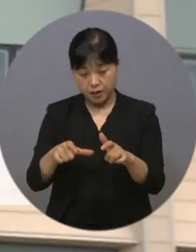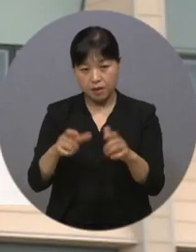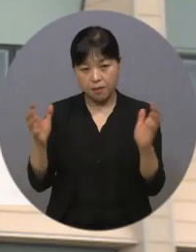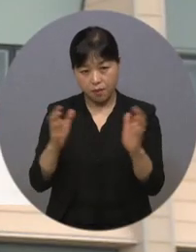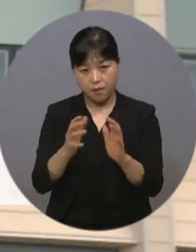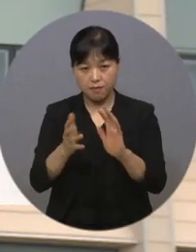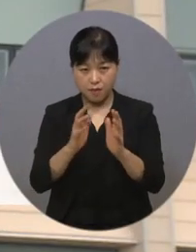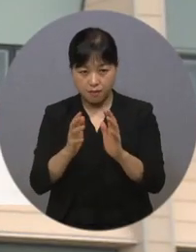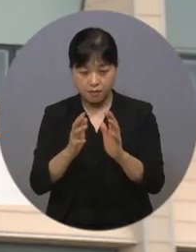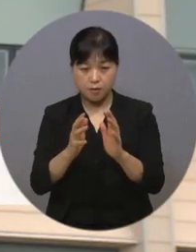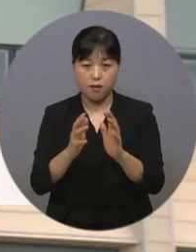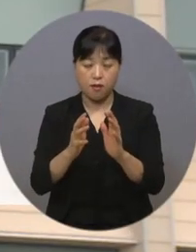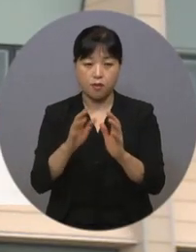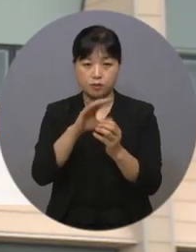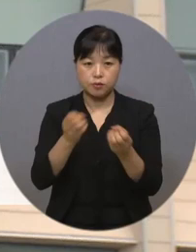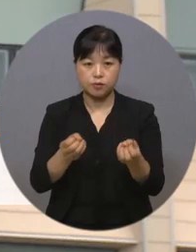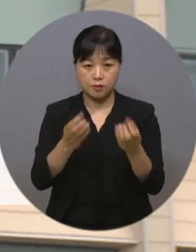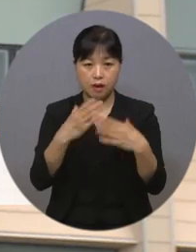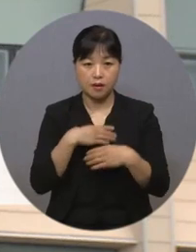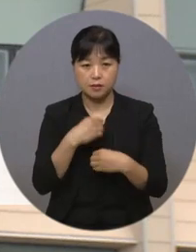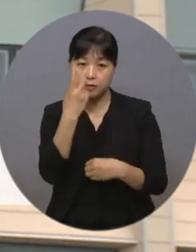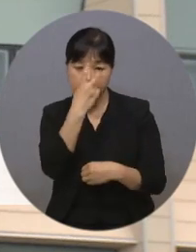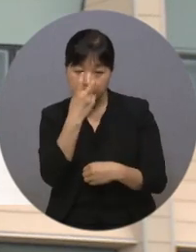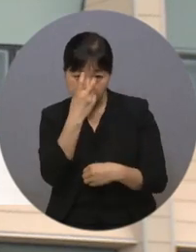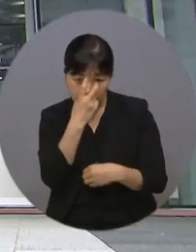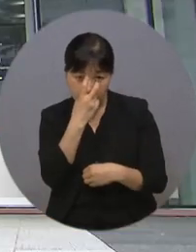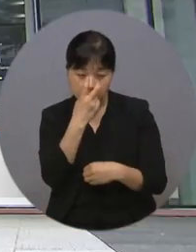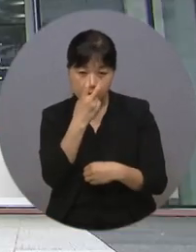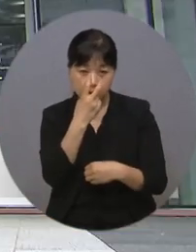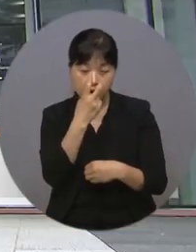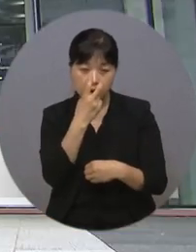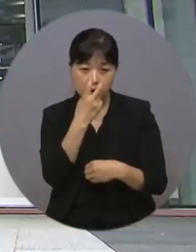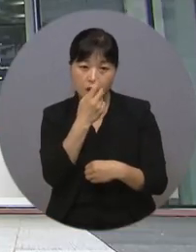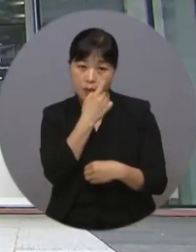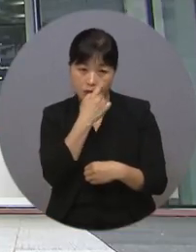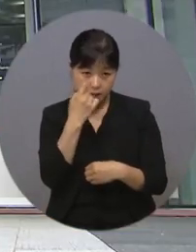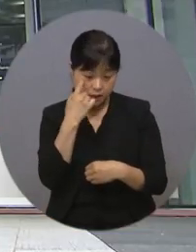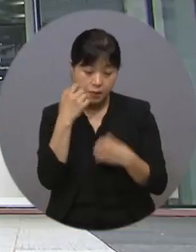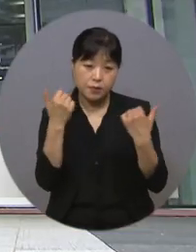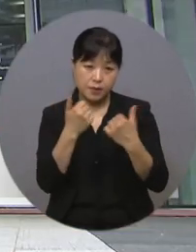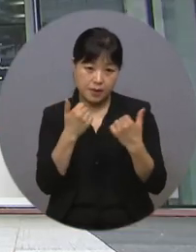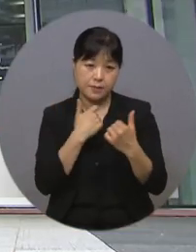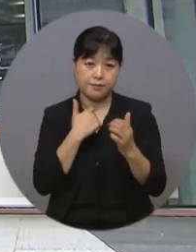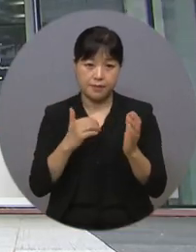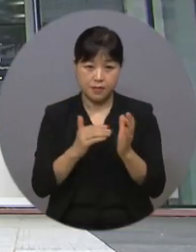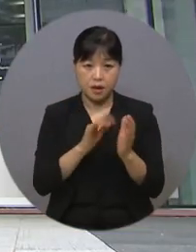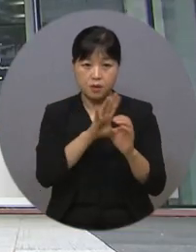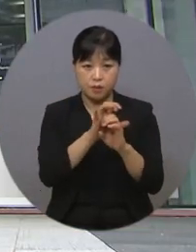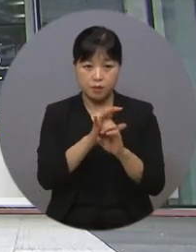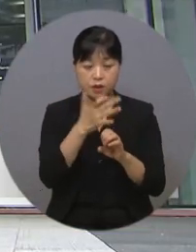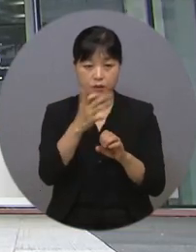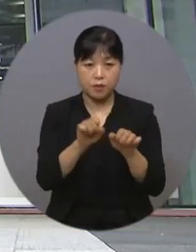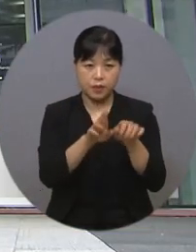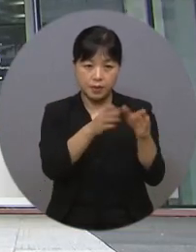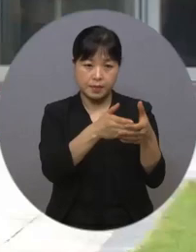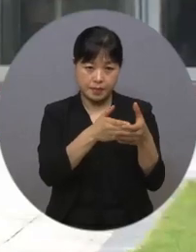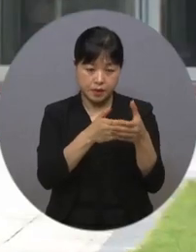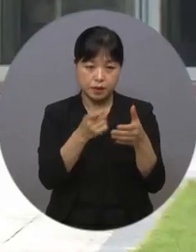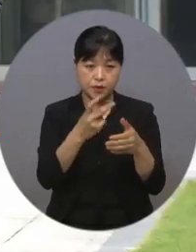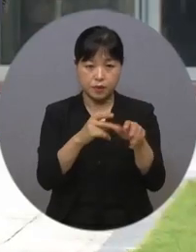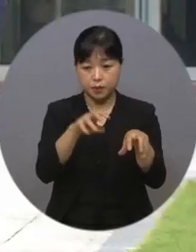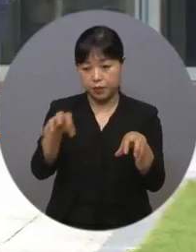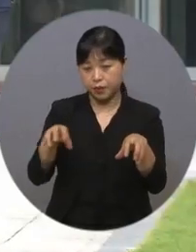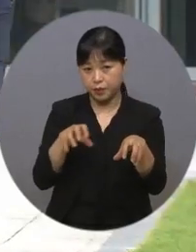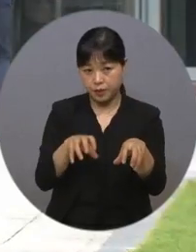내용의 추석 연휴 안전관리대책 점검회의를 개최해 코로나19 확산 차단 및 관계기관별